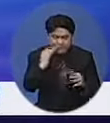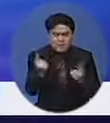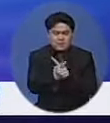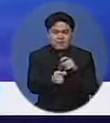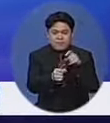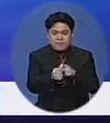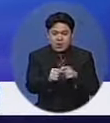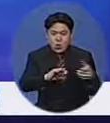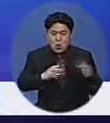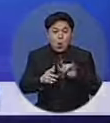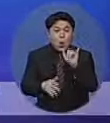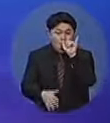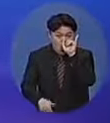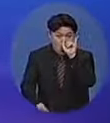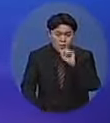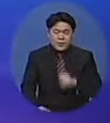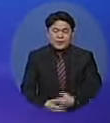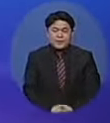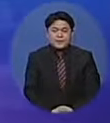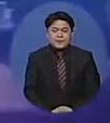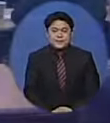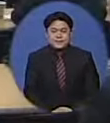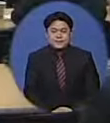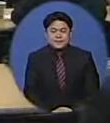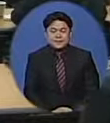위한 토론회가 열렸습니다.